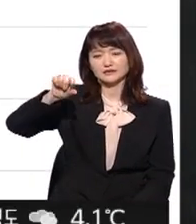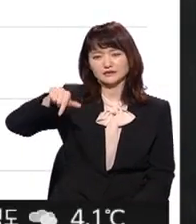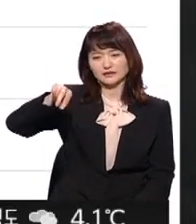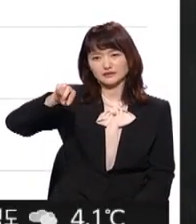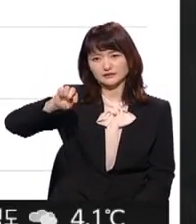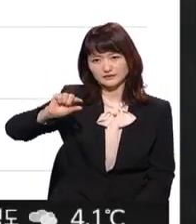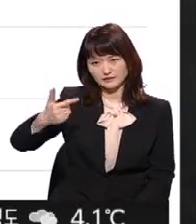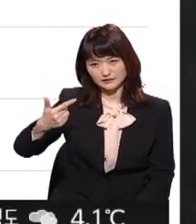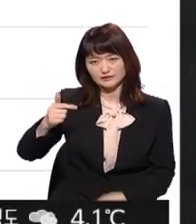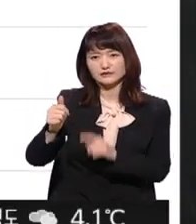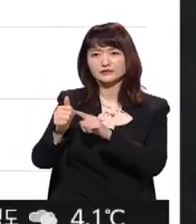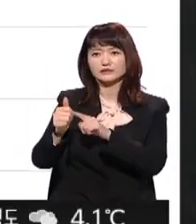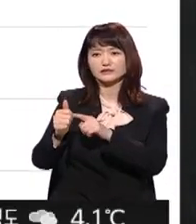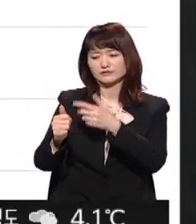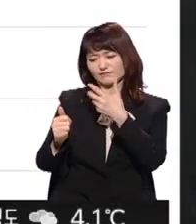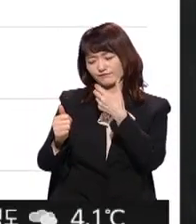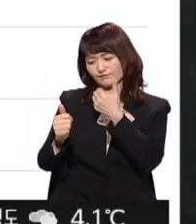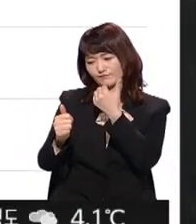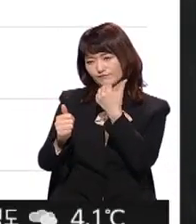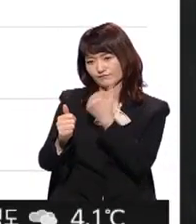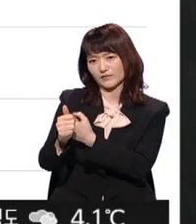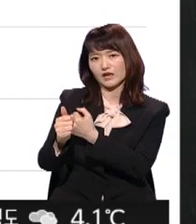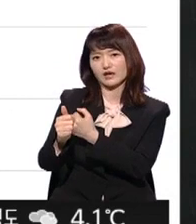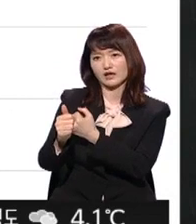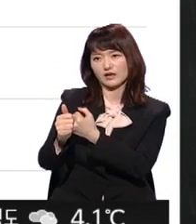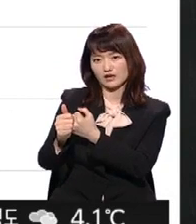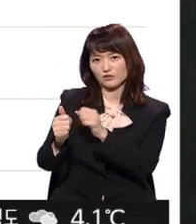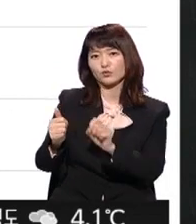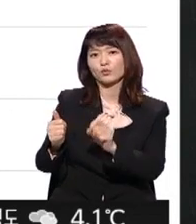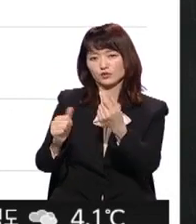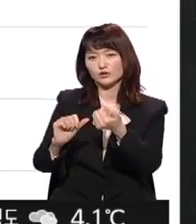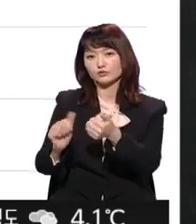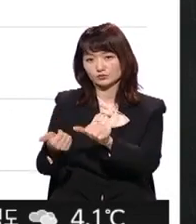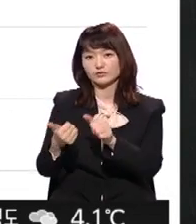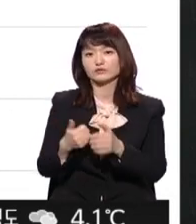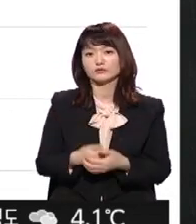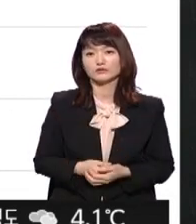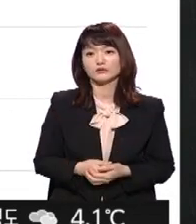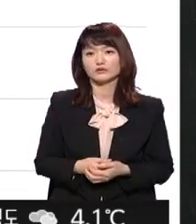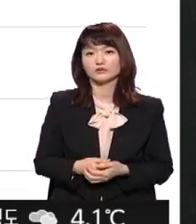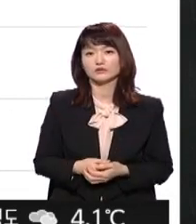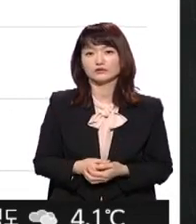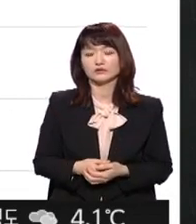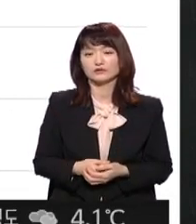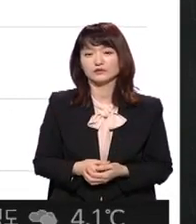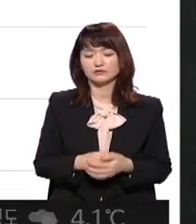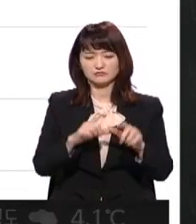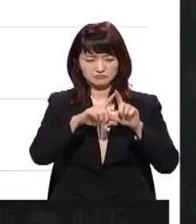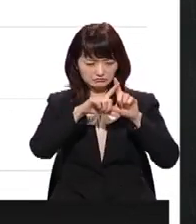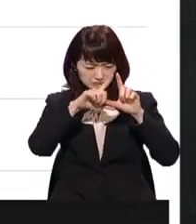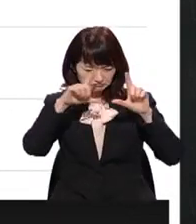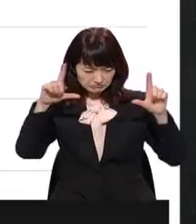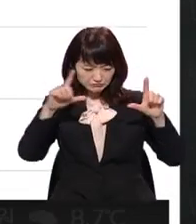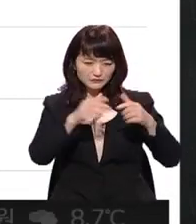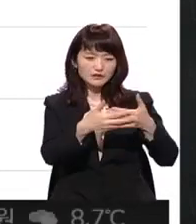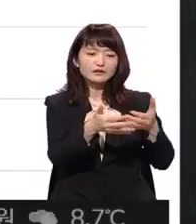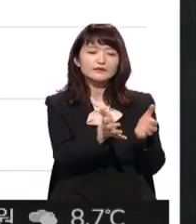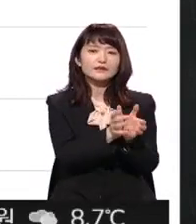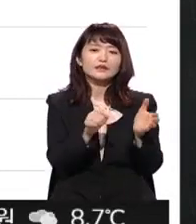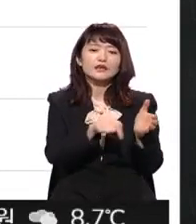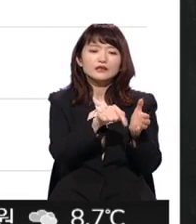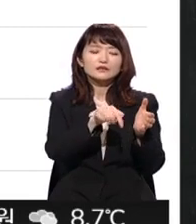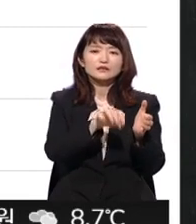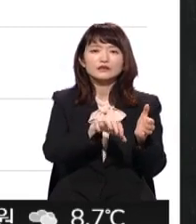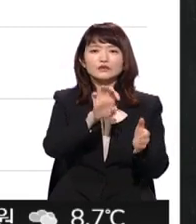이전에 약물로 사망한 것으로 그렇게 밝혀졌고요 오래전부터 사실이 연예계에서이 프로포폴과